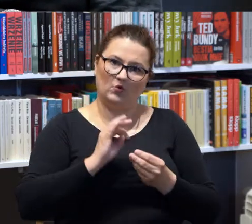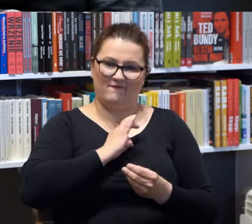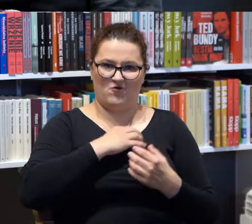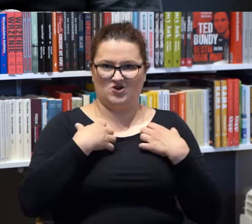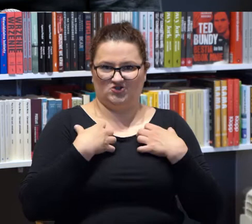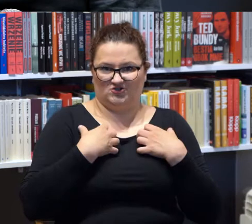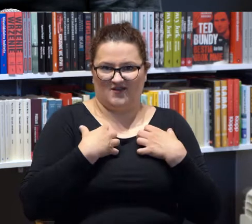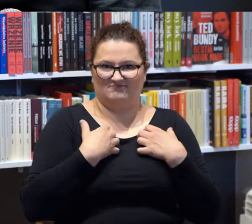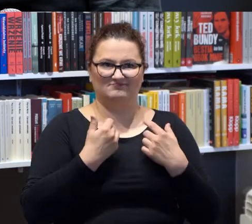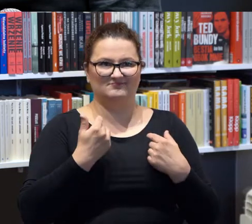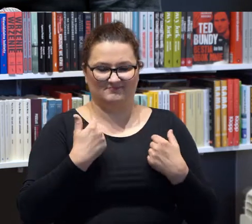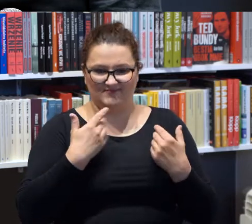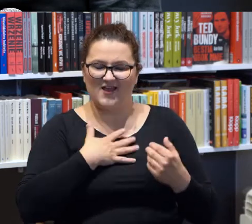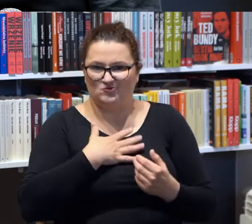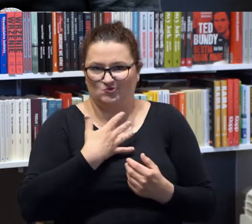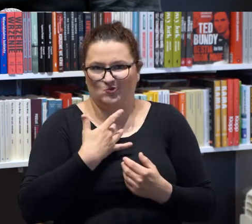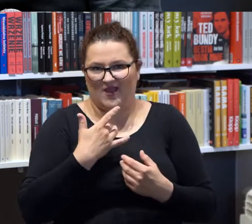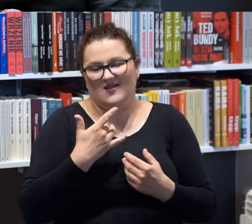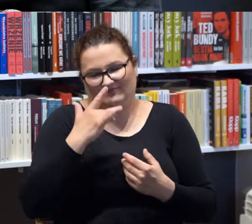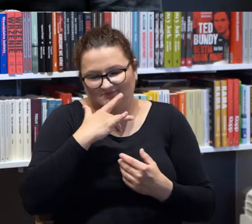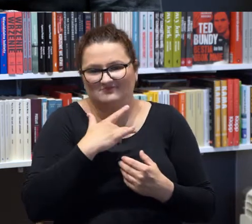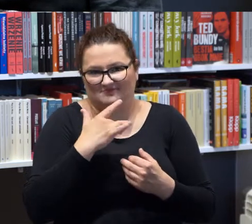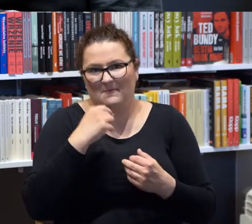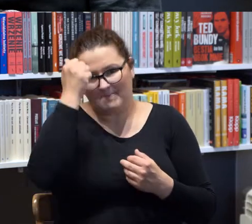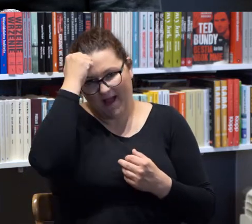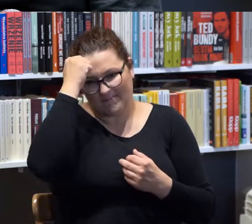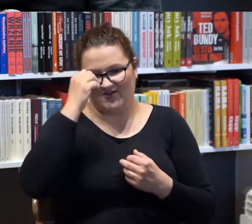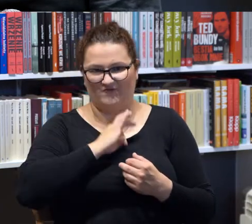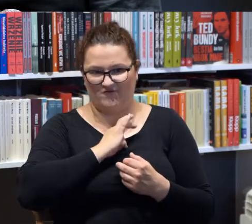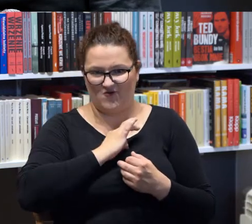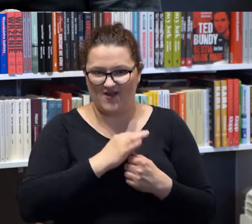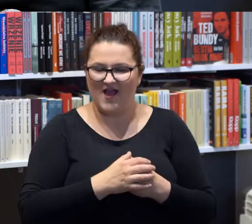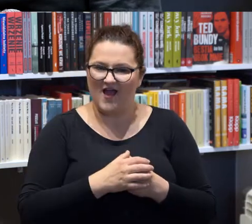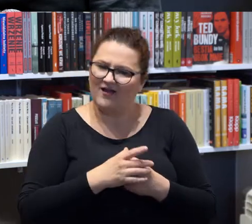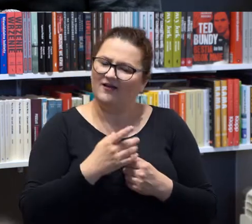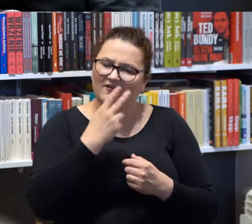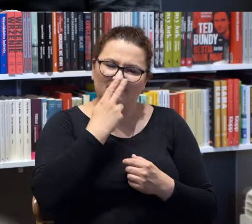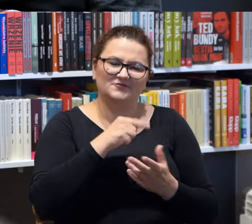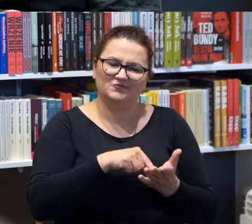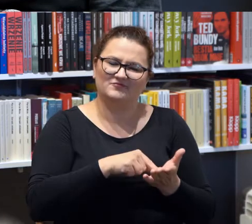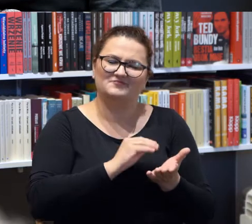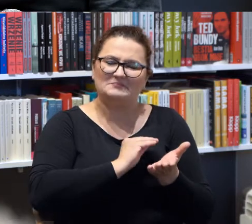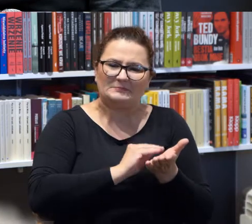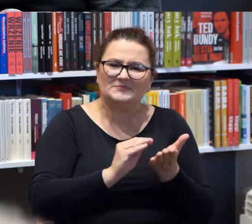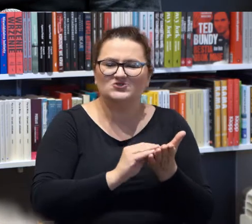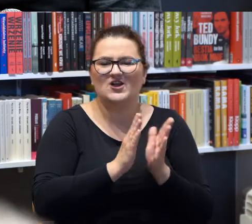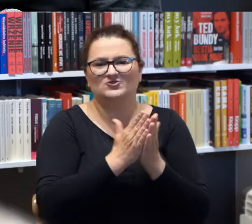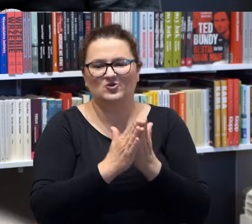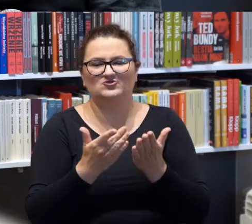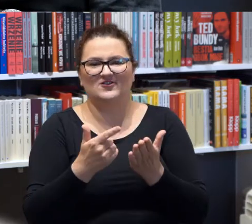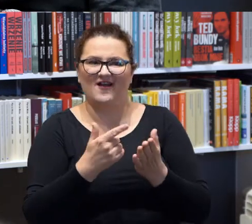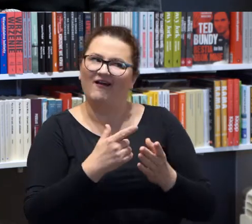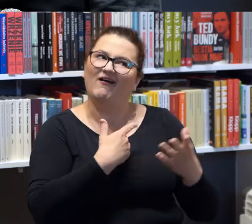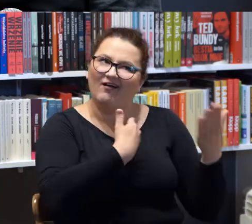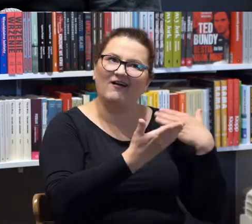siatka mojej pamięci. No i pisząc tę książkę, faktycznie, teraz mi widzisz, człowiek się uczy o sobie właśnie w rozmowie z